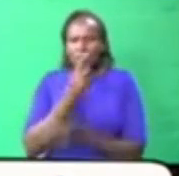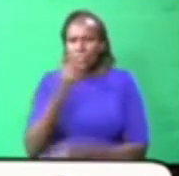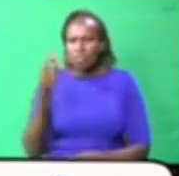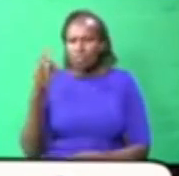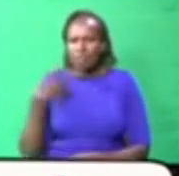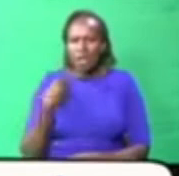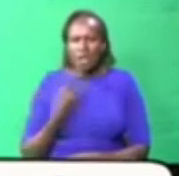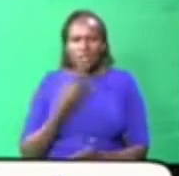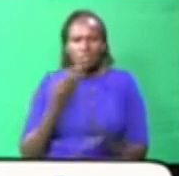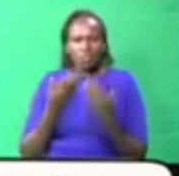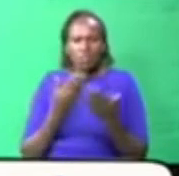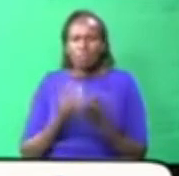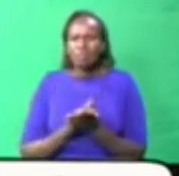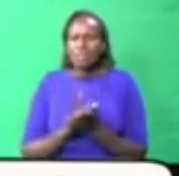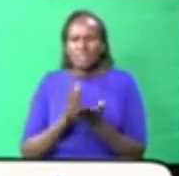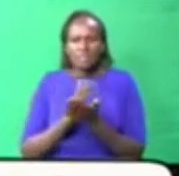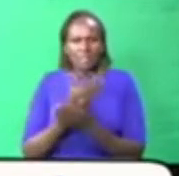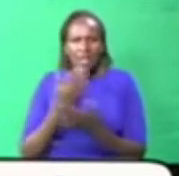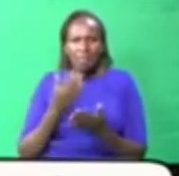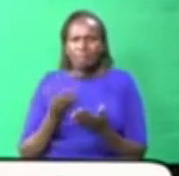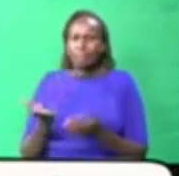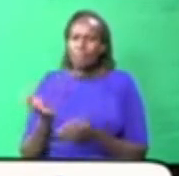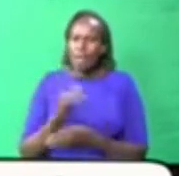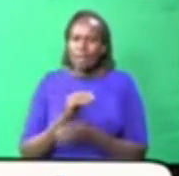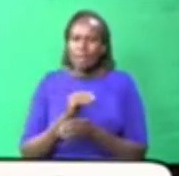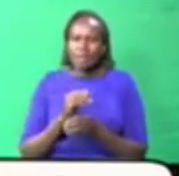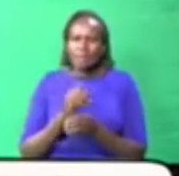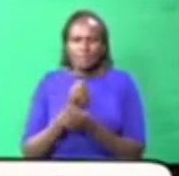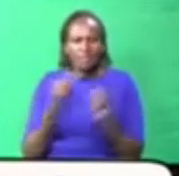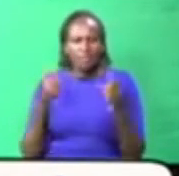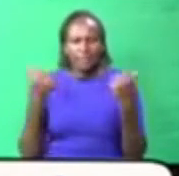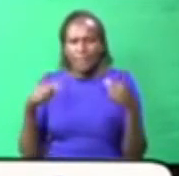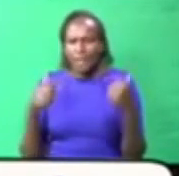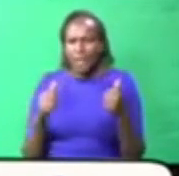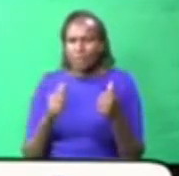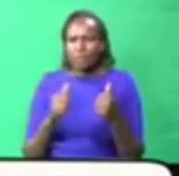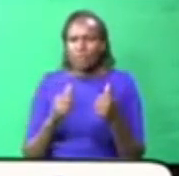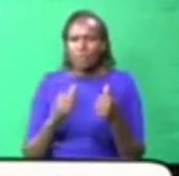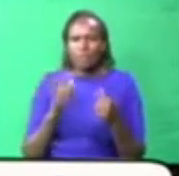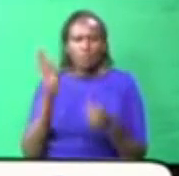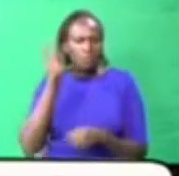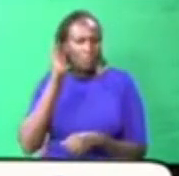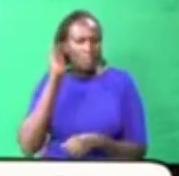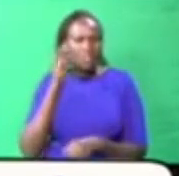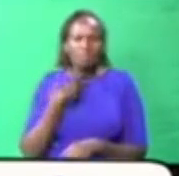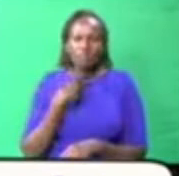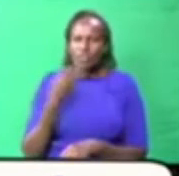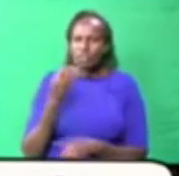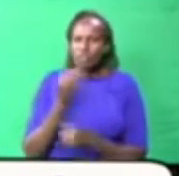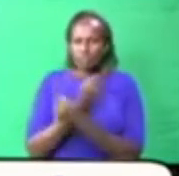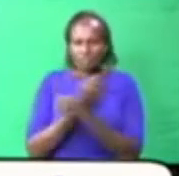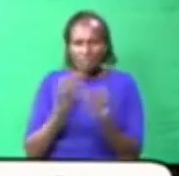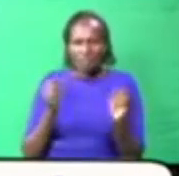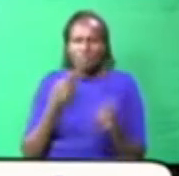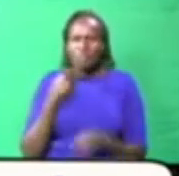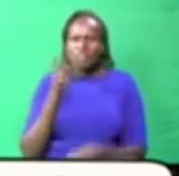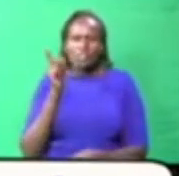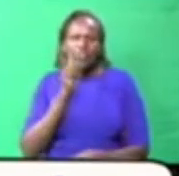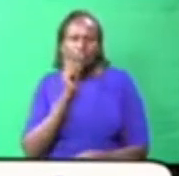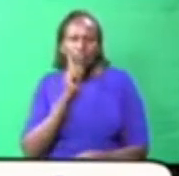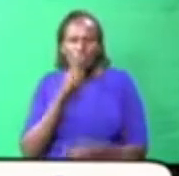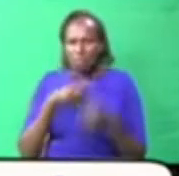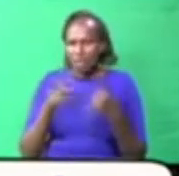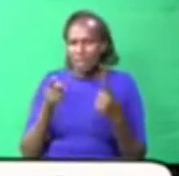maybe aligaili, wengine ni backsliders, wengine hatujaokoka. Tumekuwa tukisikia sauti ya wokovu tunasema ni kesho, lakini